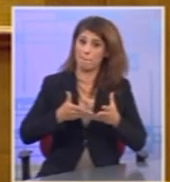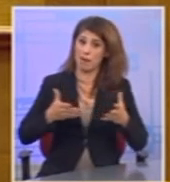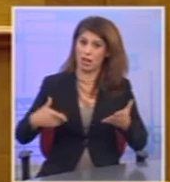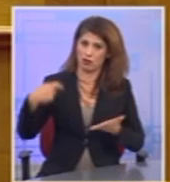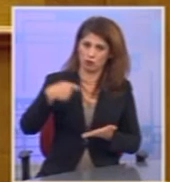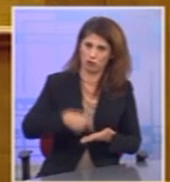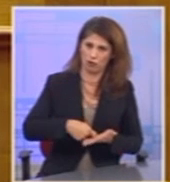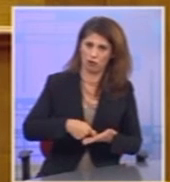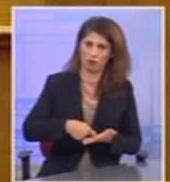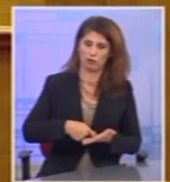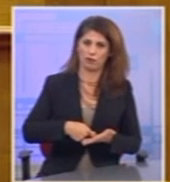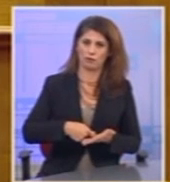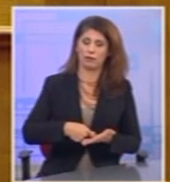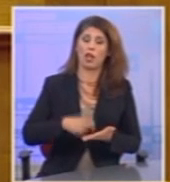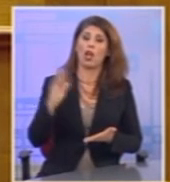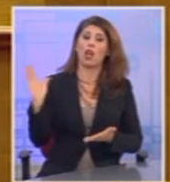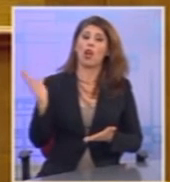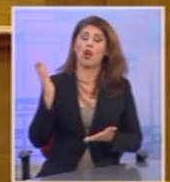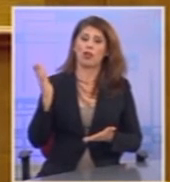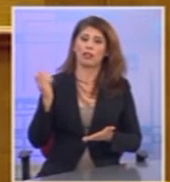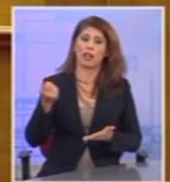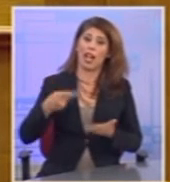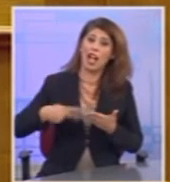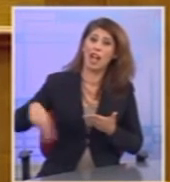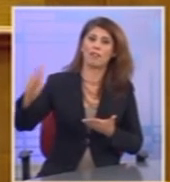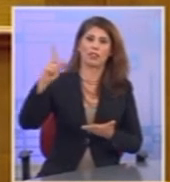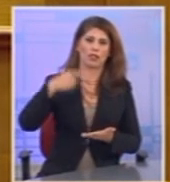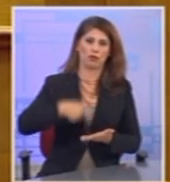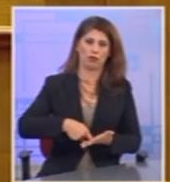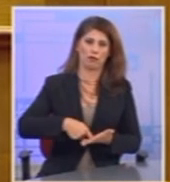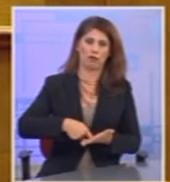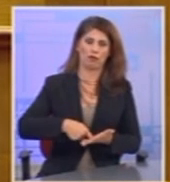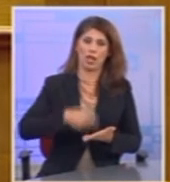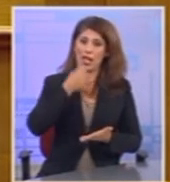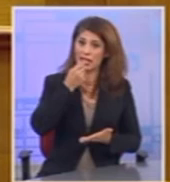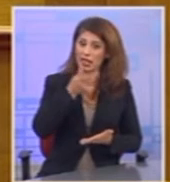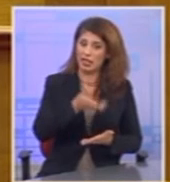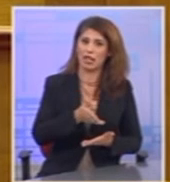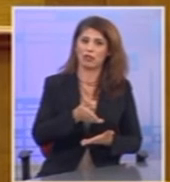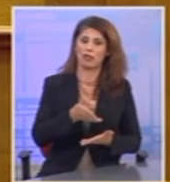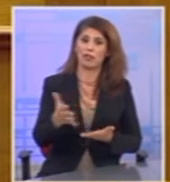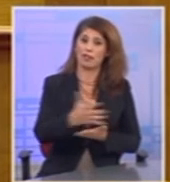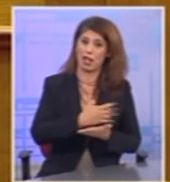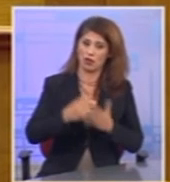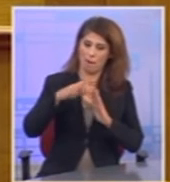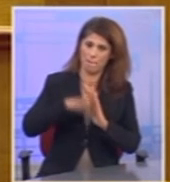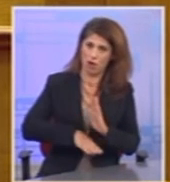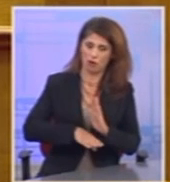φόρους, όταν αυξάνεις τους φόρους και τα έξοδα και τα έσοδα